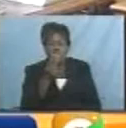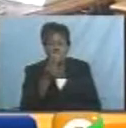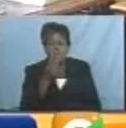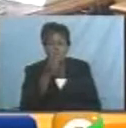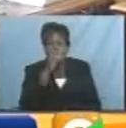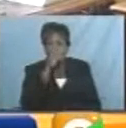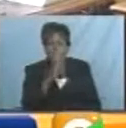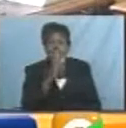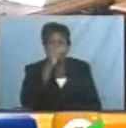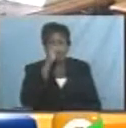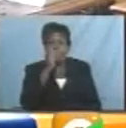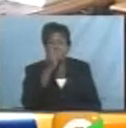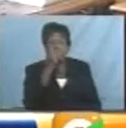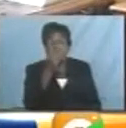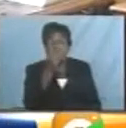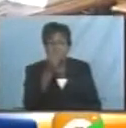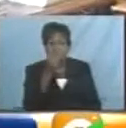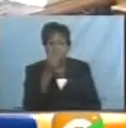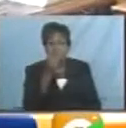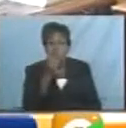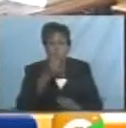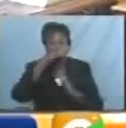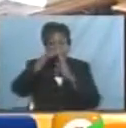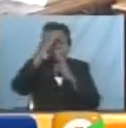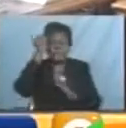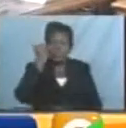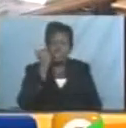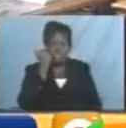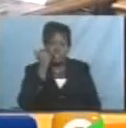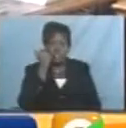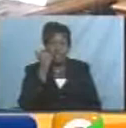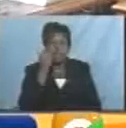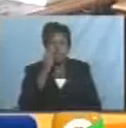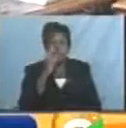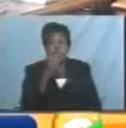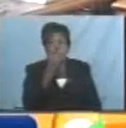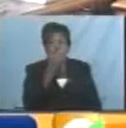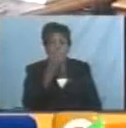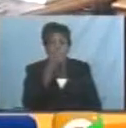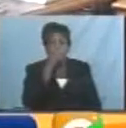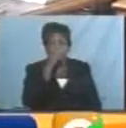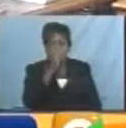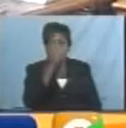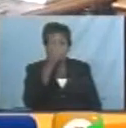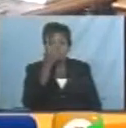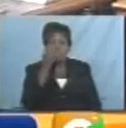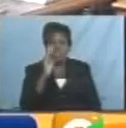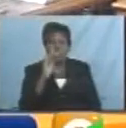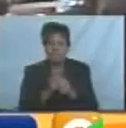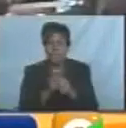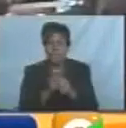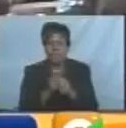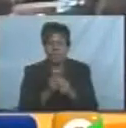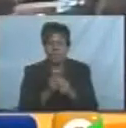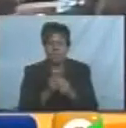ulikuwa na stakabadhi za kuonyesha maeneo zaidi ambapo inadaiwa kura za Jubilee ziliongezwa makusudi, shahidi mkuu kwenye malalamisho